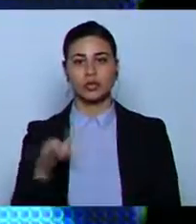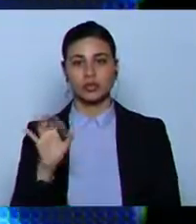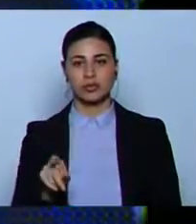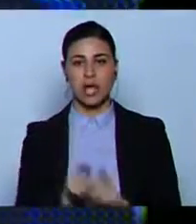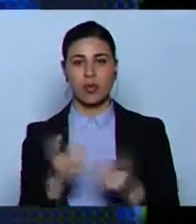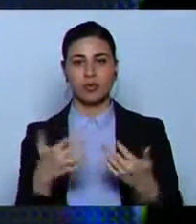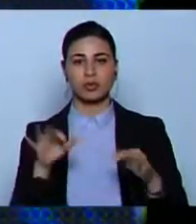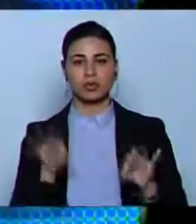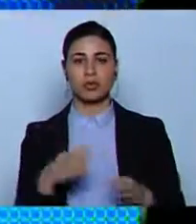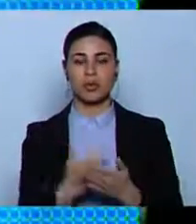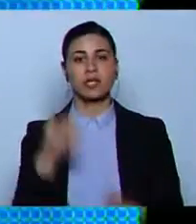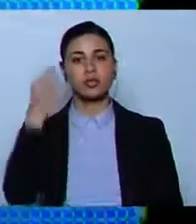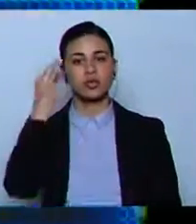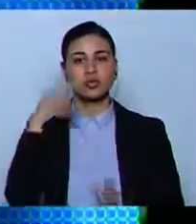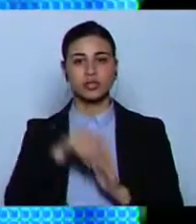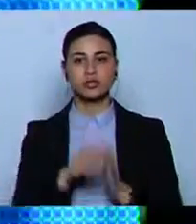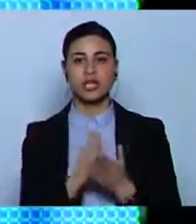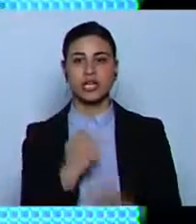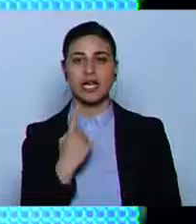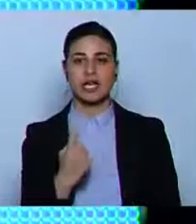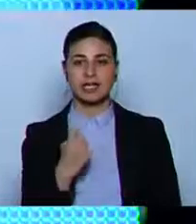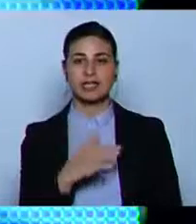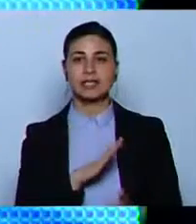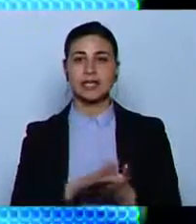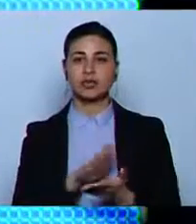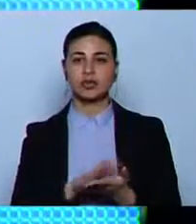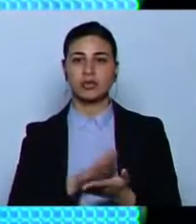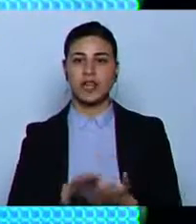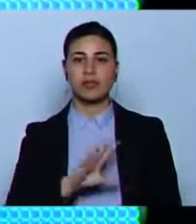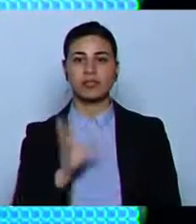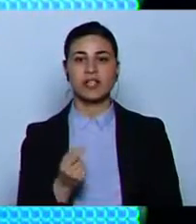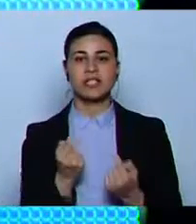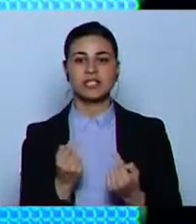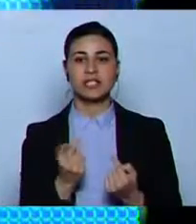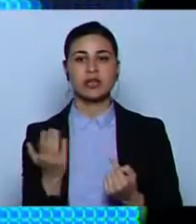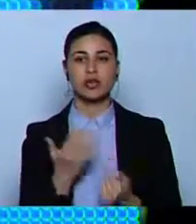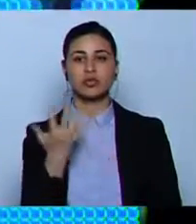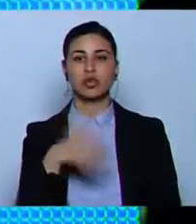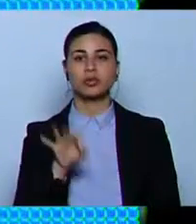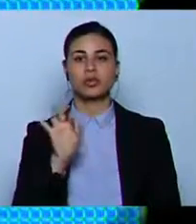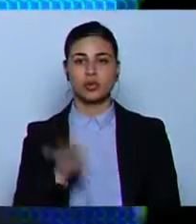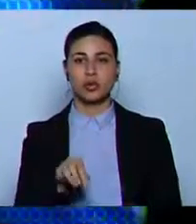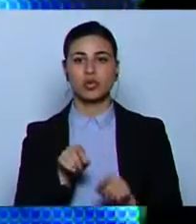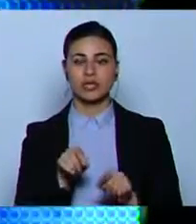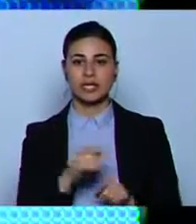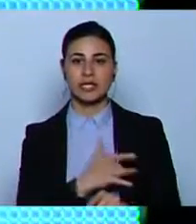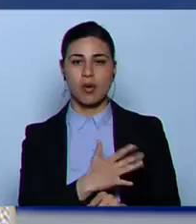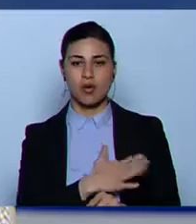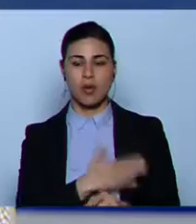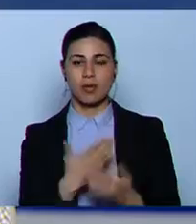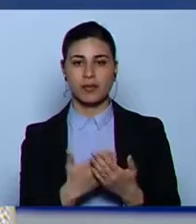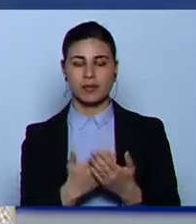50-50%-იანი წილობრივით. მაგალითად ზუგდიდში არის ერთ-ერთი დასუფთავების ყველაზე დიდი IP, რომლის 50%-იანი წილისწობენი,